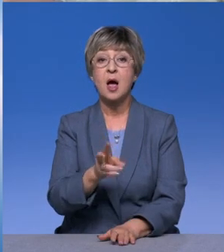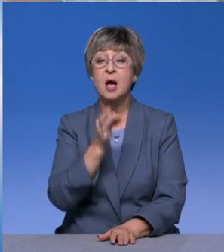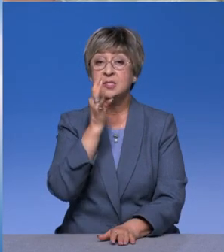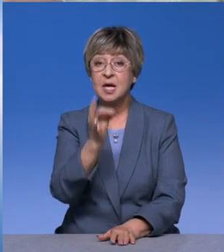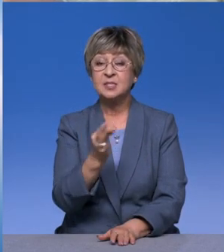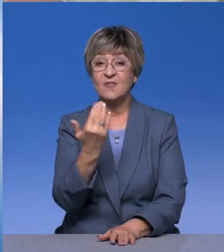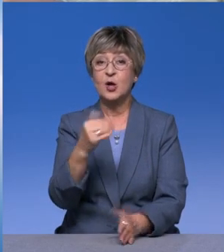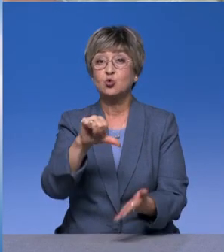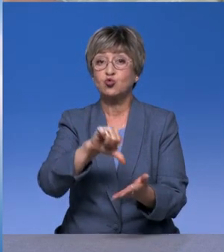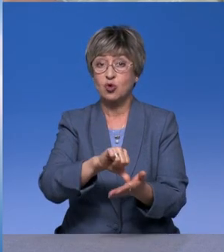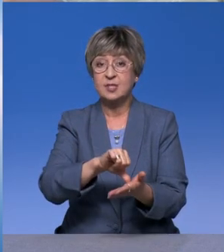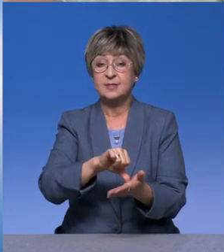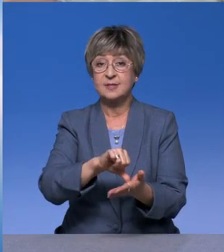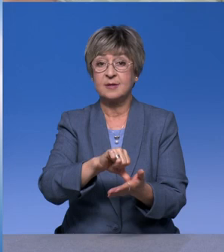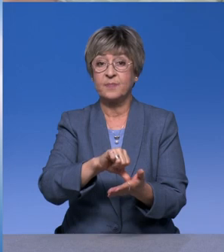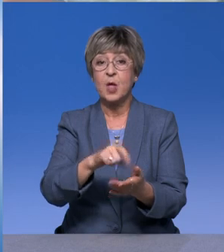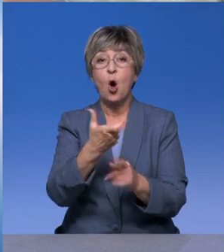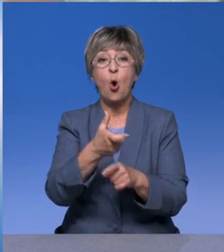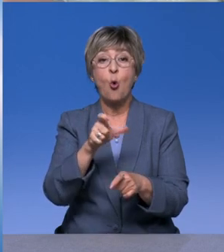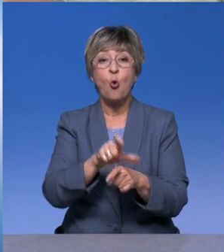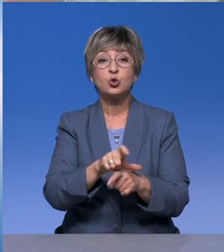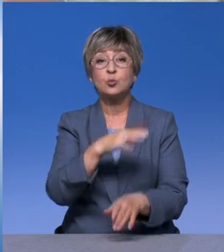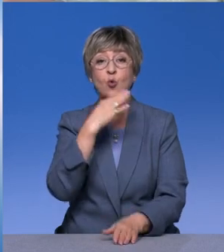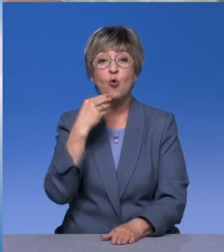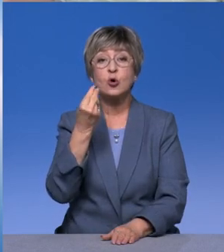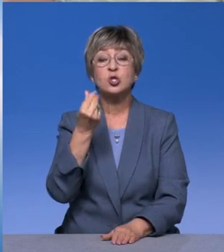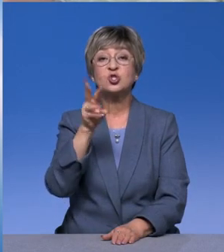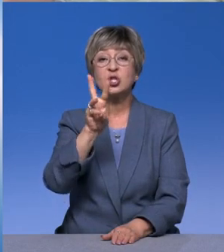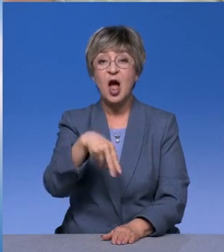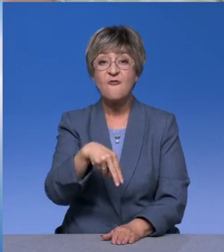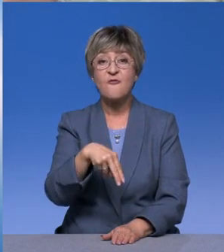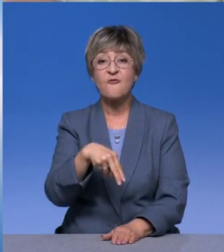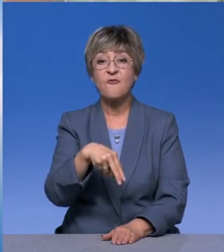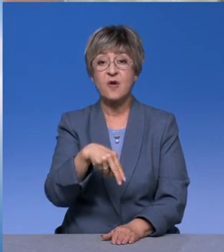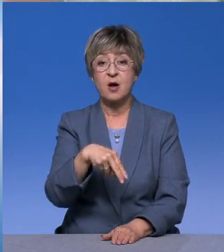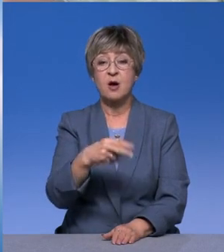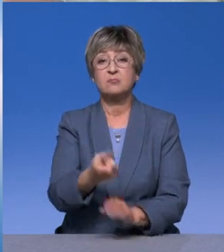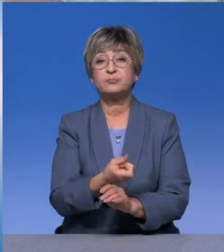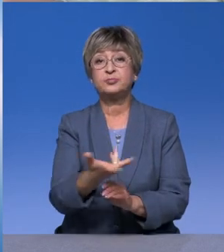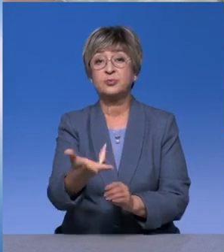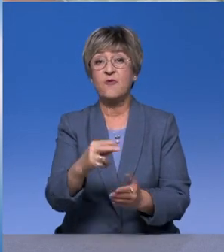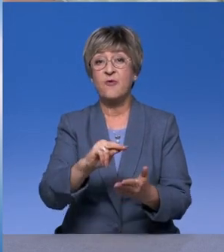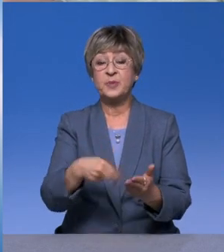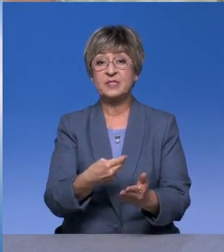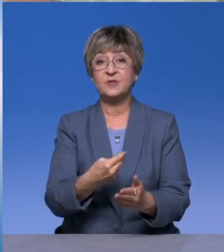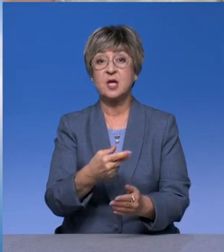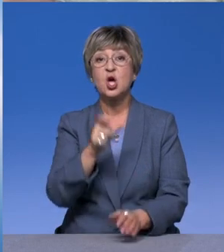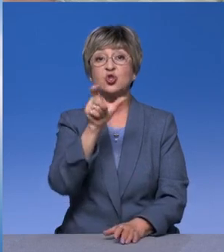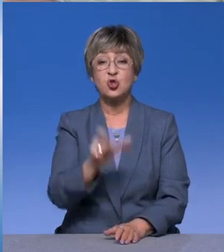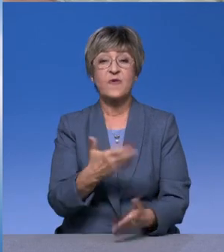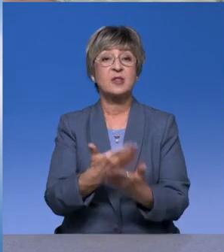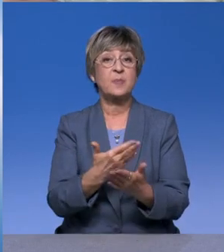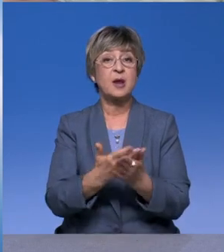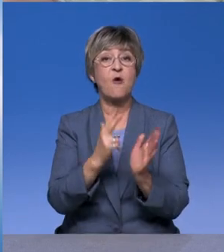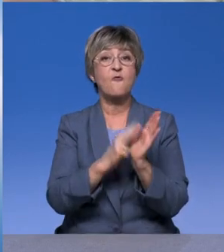опроса, очень много штрафов выписываются такими сериями. То есть человек едет, ну, допустим,